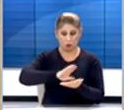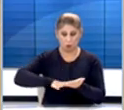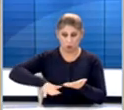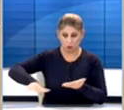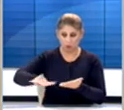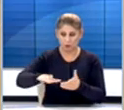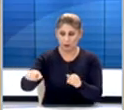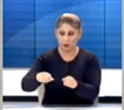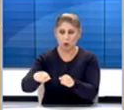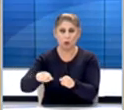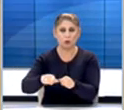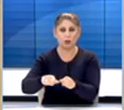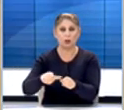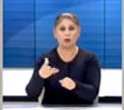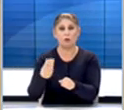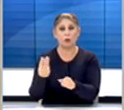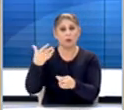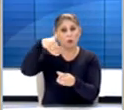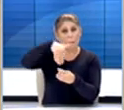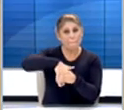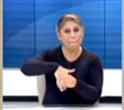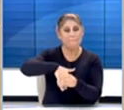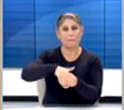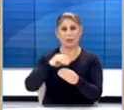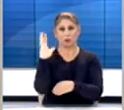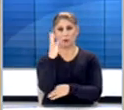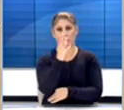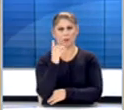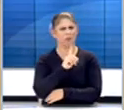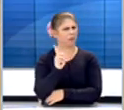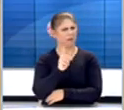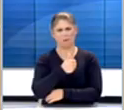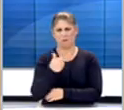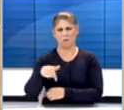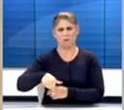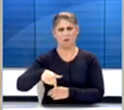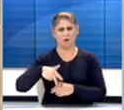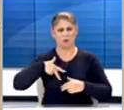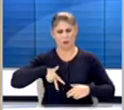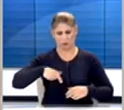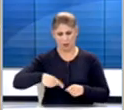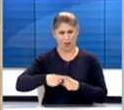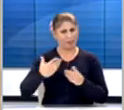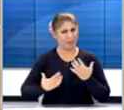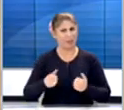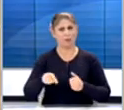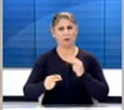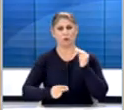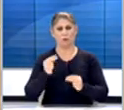βρίσκεται κοντά ή πολύ συχνά μέσα στο δάσος. Δεν είμαστε η μόνη χώρα στην Ελλάδα που έχει αυτό το πρόβλημα.